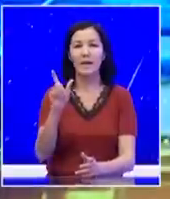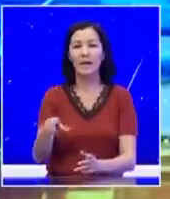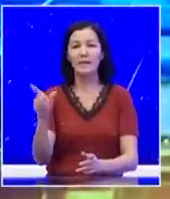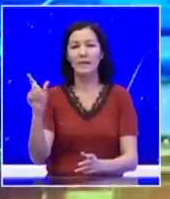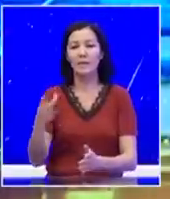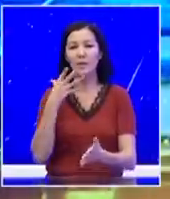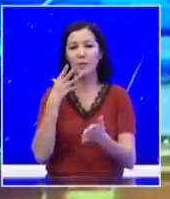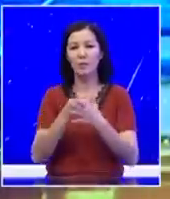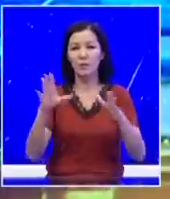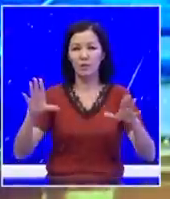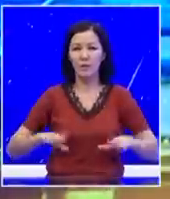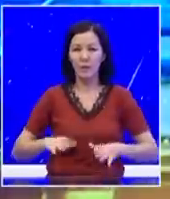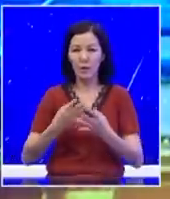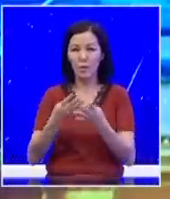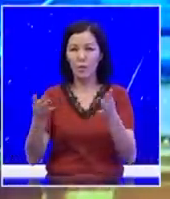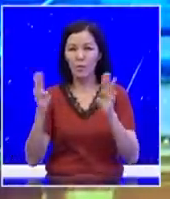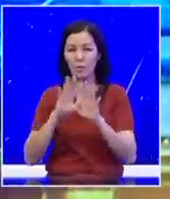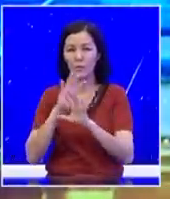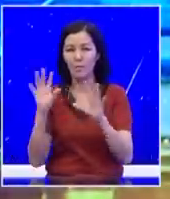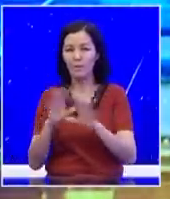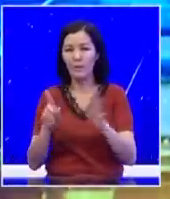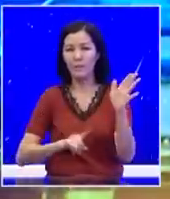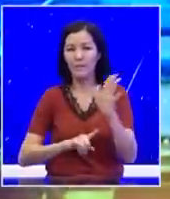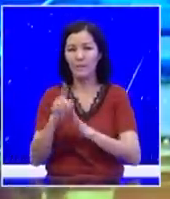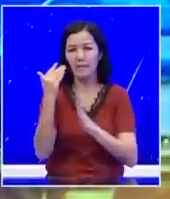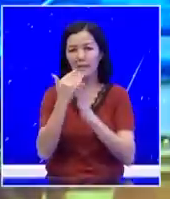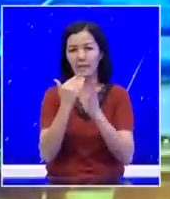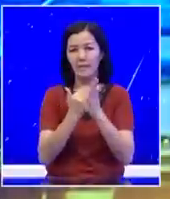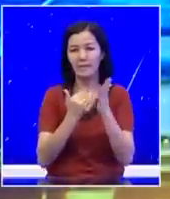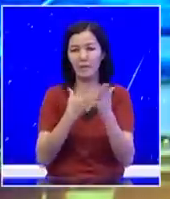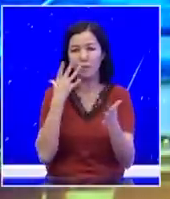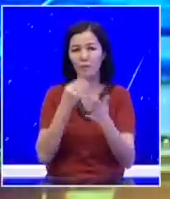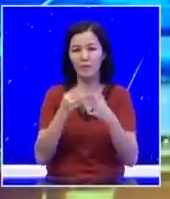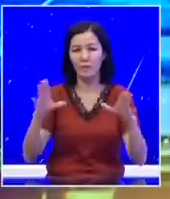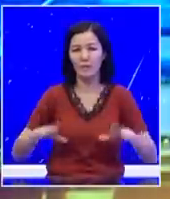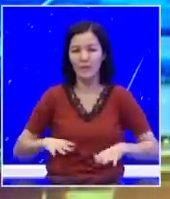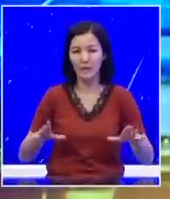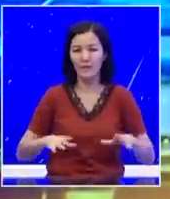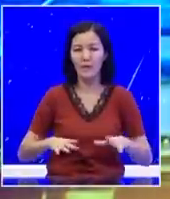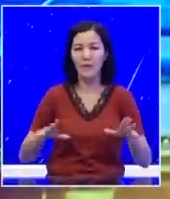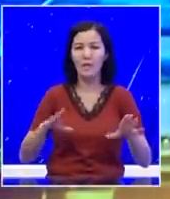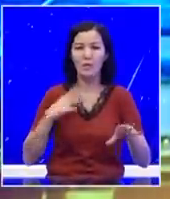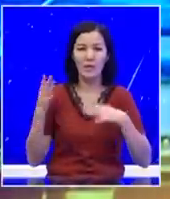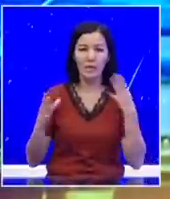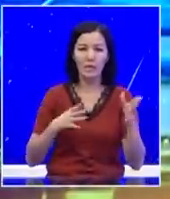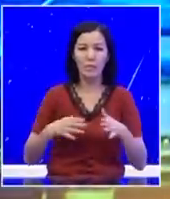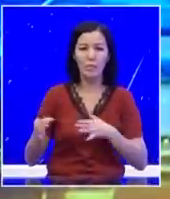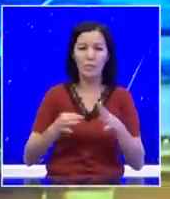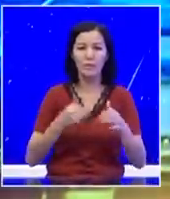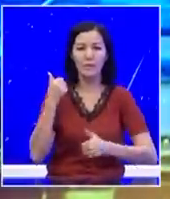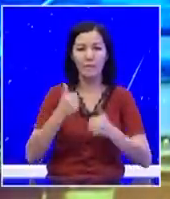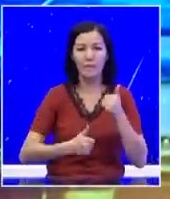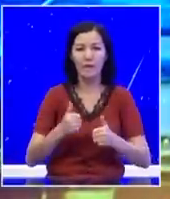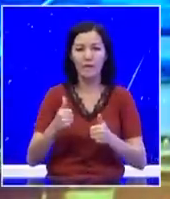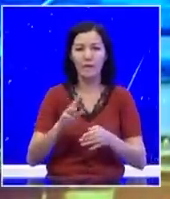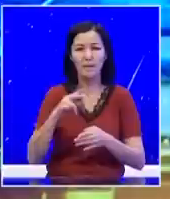Атбегілер де тұлпарларды оқшаулап баптай бастады. Арнайы кесте сызып, сол бойынша сәйгүліктерін жаратып жатыр. Облыстық бәйге федерациясының президенті